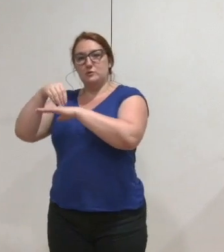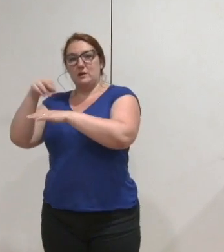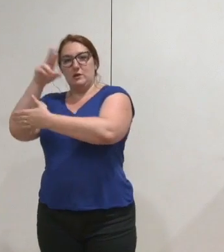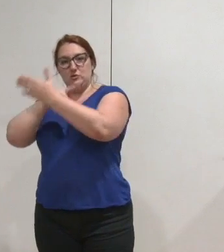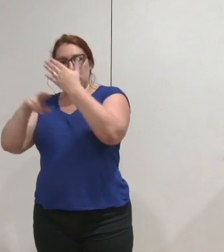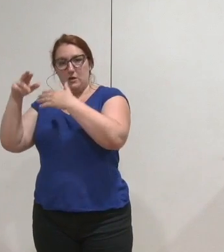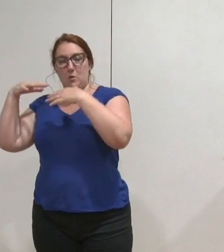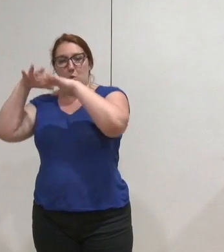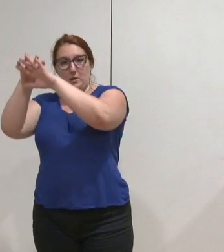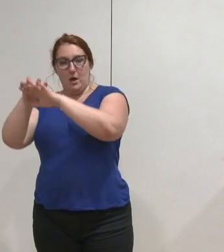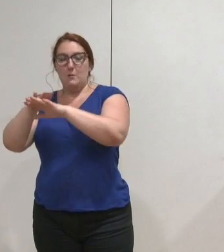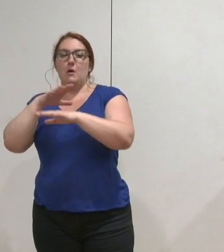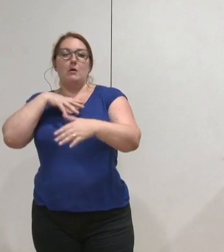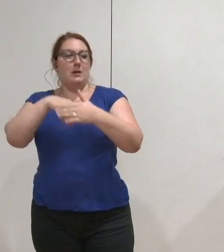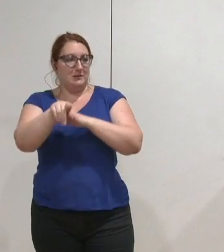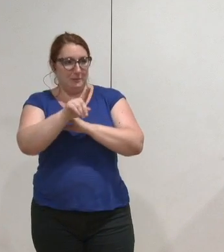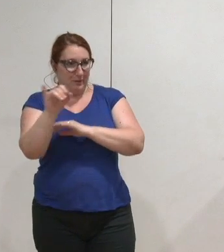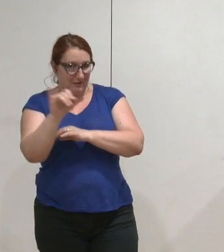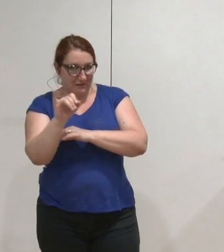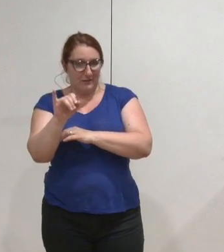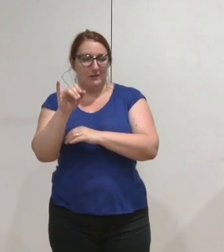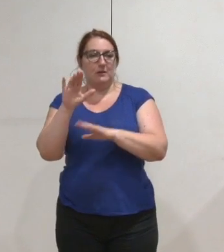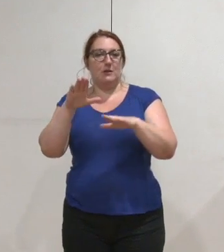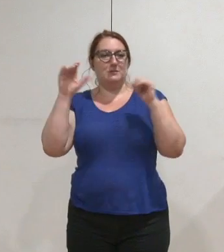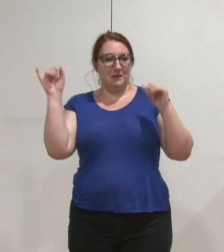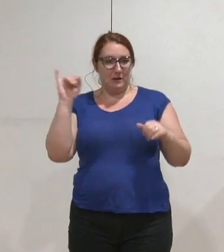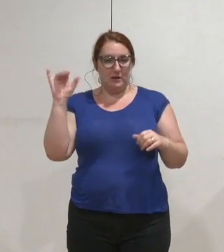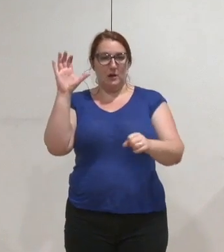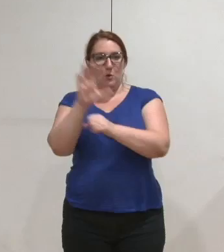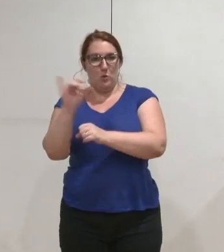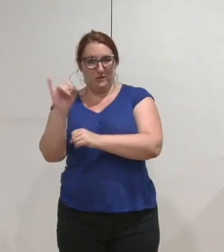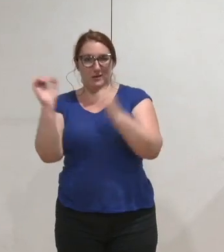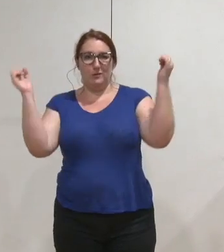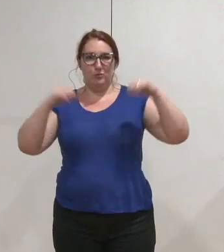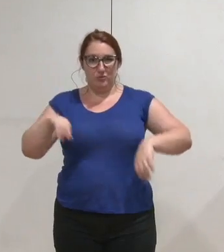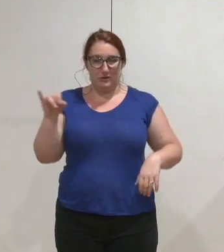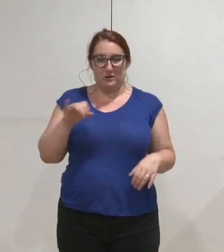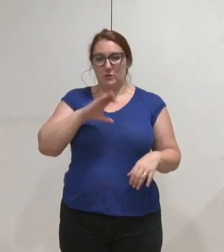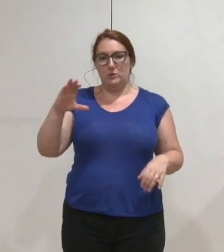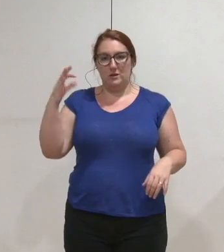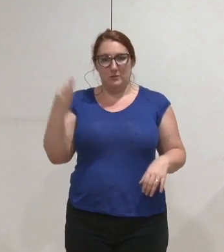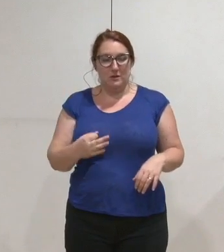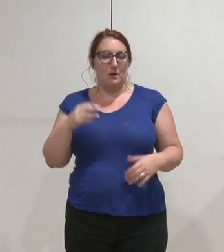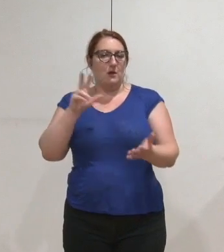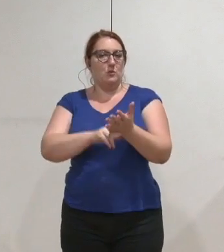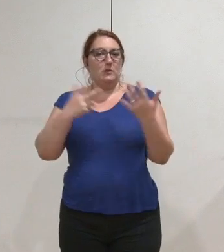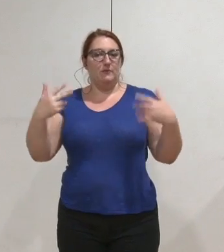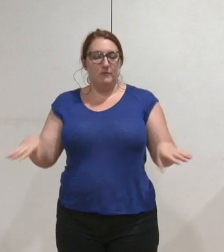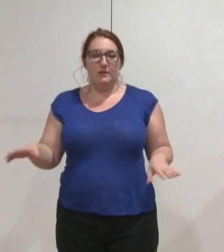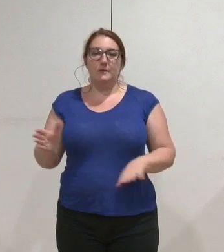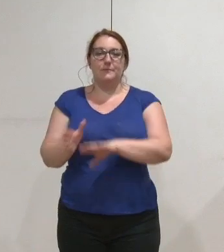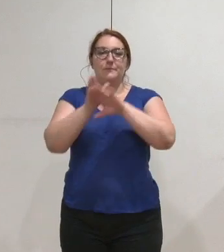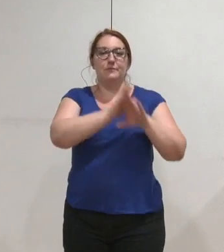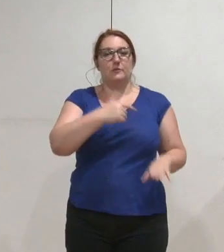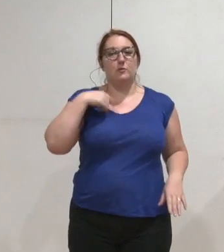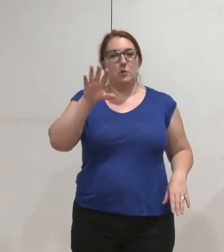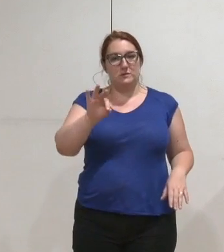vote qui s'abstient qui vote contre qui vote pour unanimité délibération adoptée la